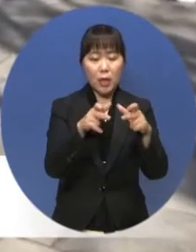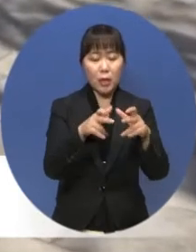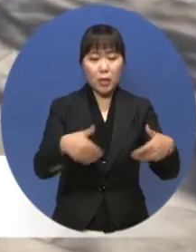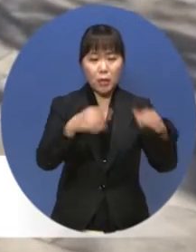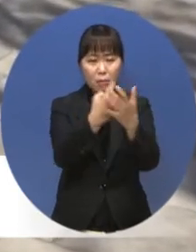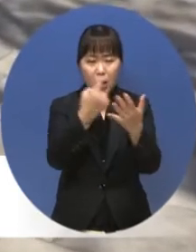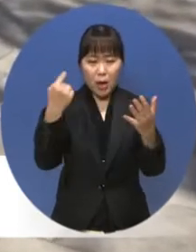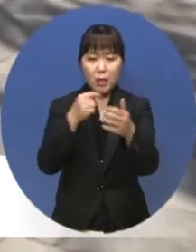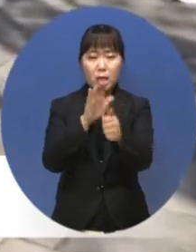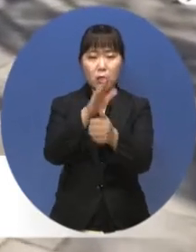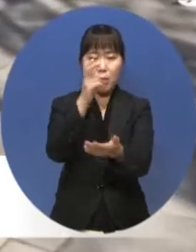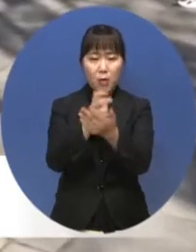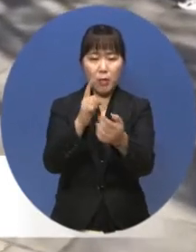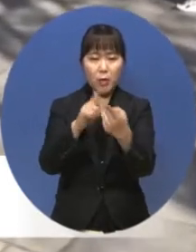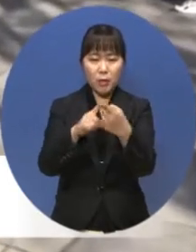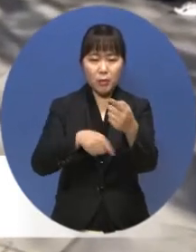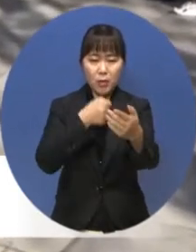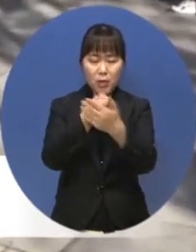지원법